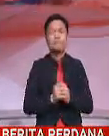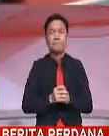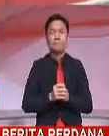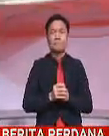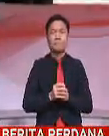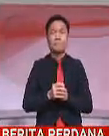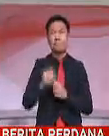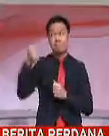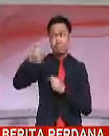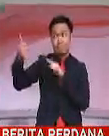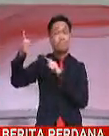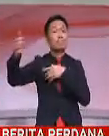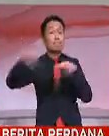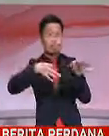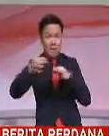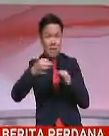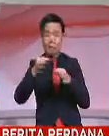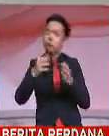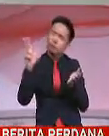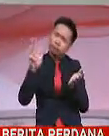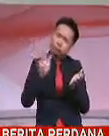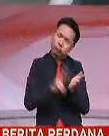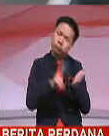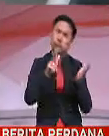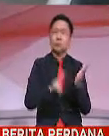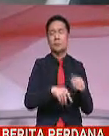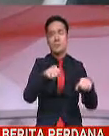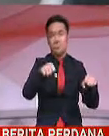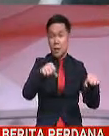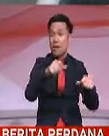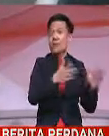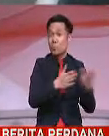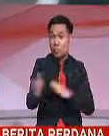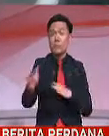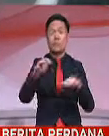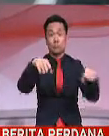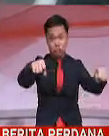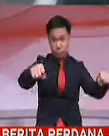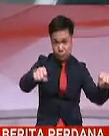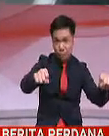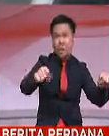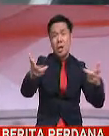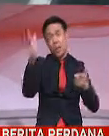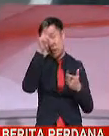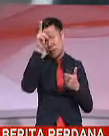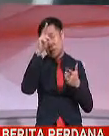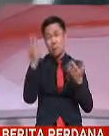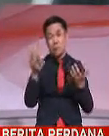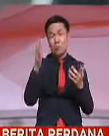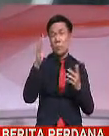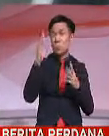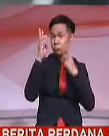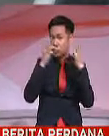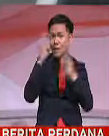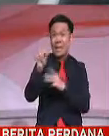Syafriman menyatakan ia bukan sahaja diputuskan penganjur MotoGP Dorna Sports, malah kerisauan kerajaan terhadap kemungkinan wujudnya kluster